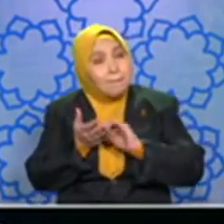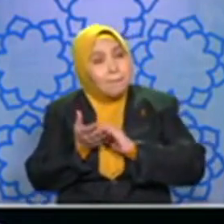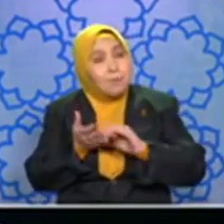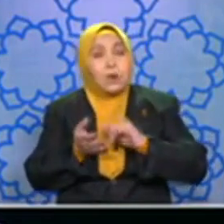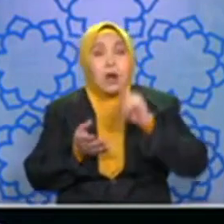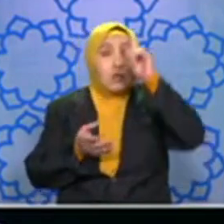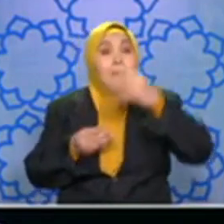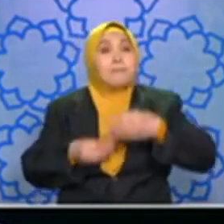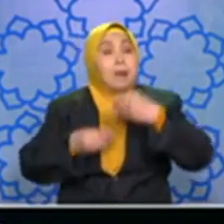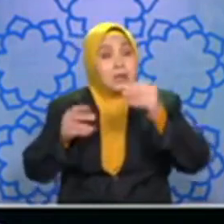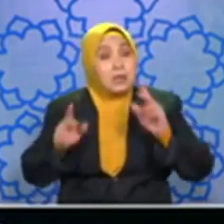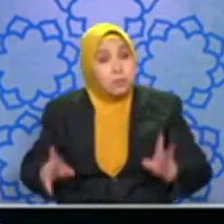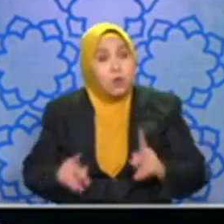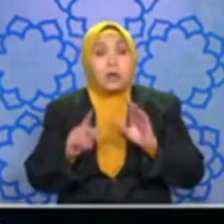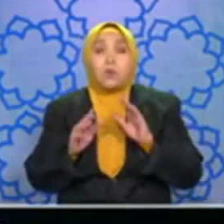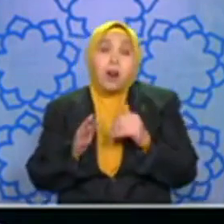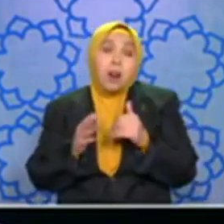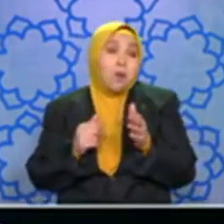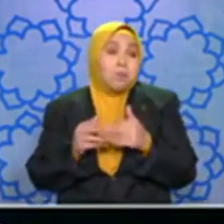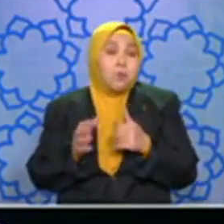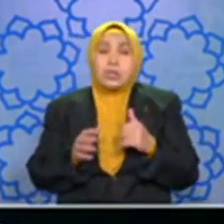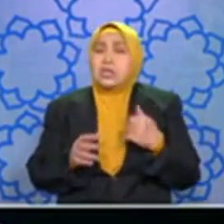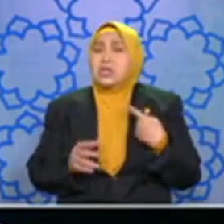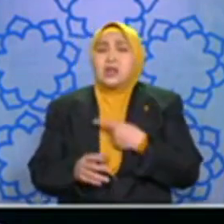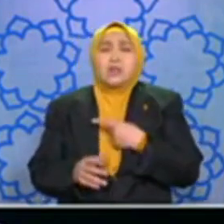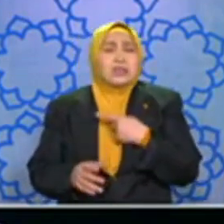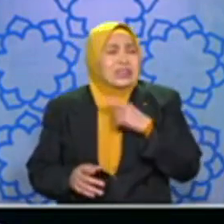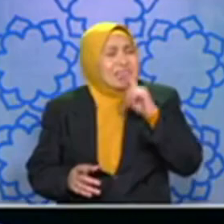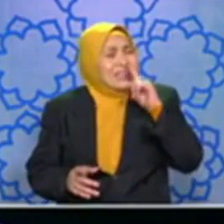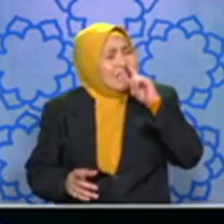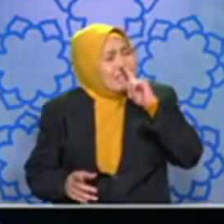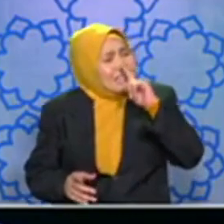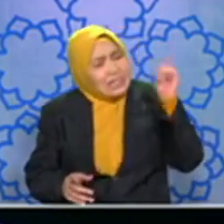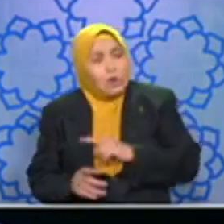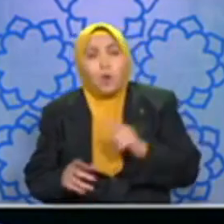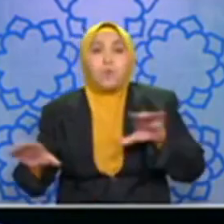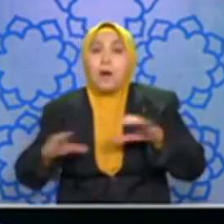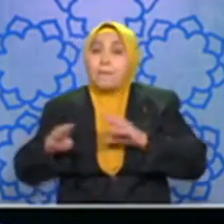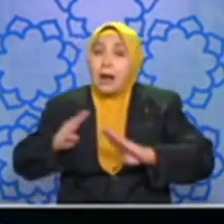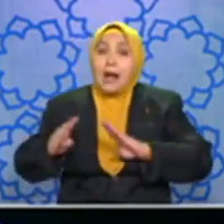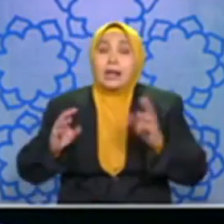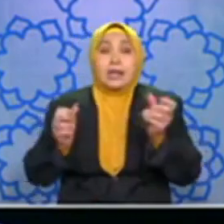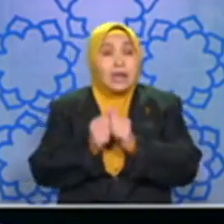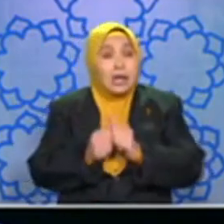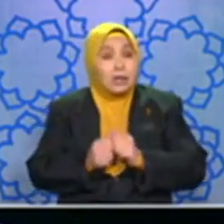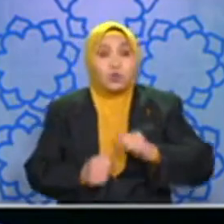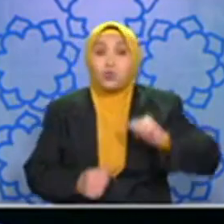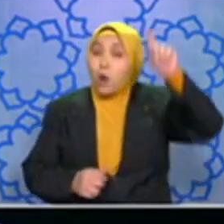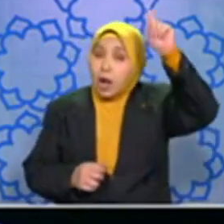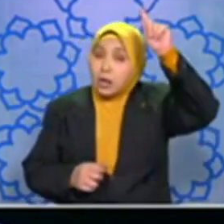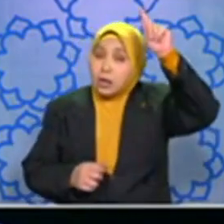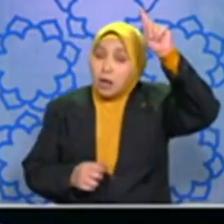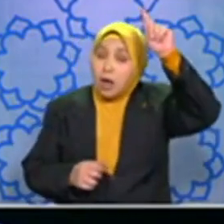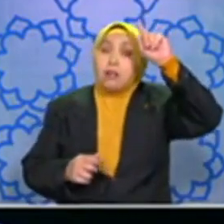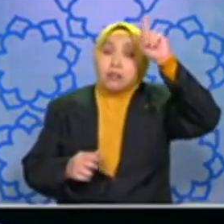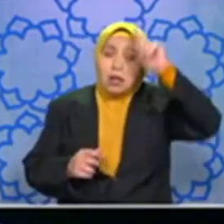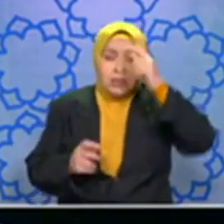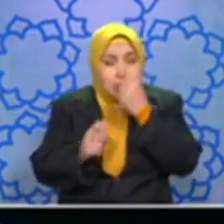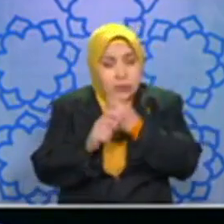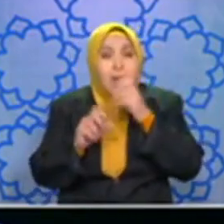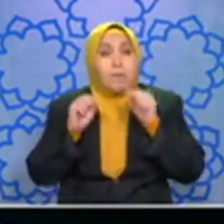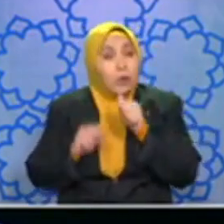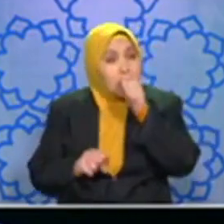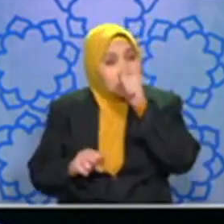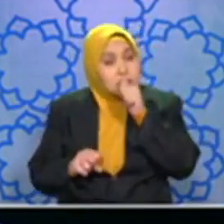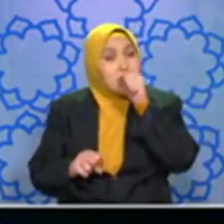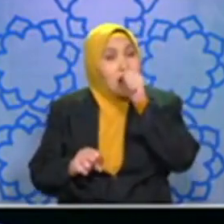Ustaz ya. Walau rasa kita teruk macam mana pun buat perangai dengan Tuhan, Allah tetap juga boleh sabar ya,